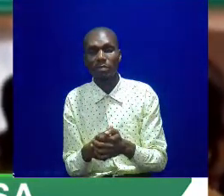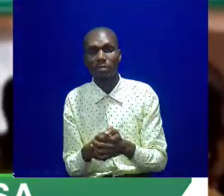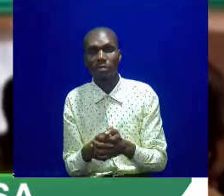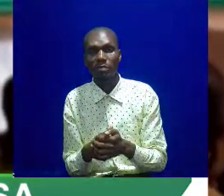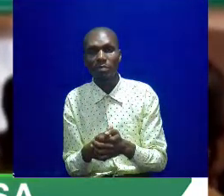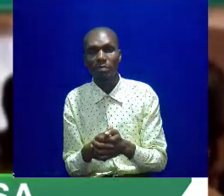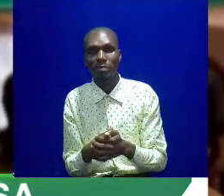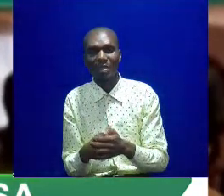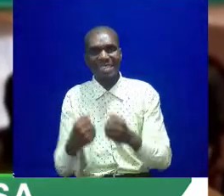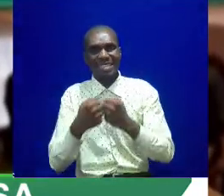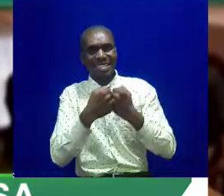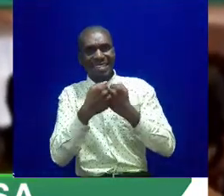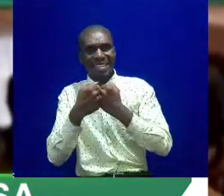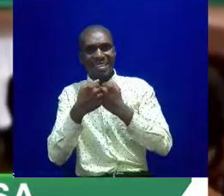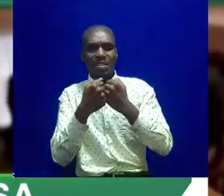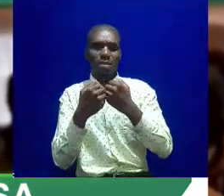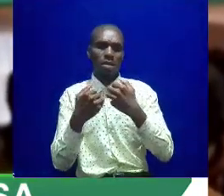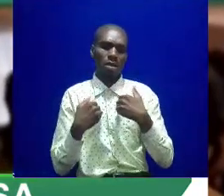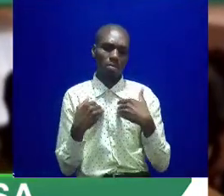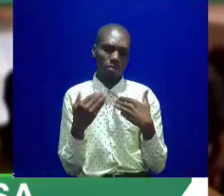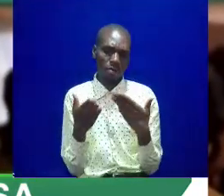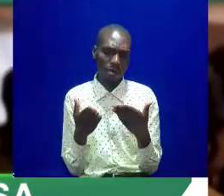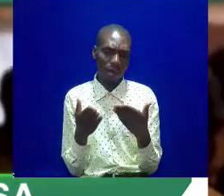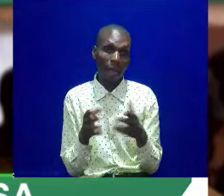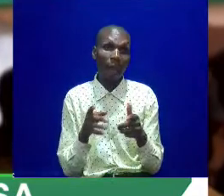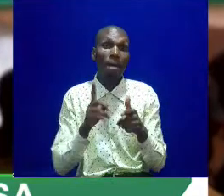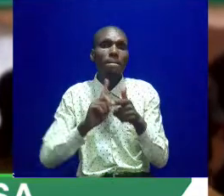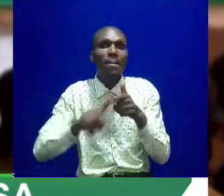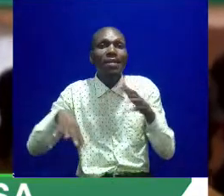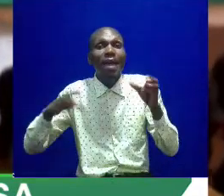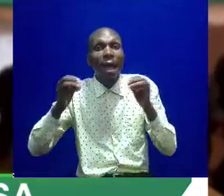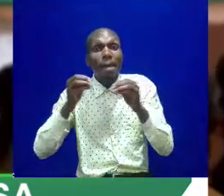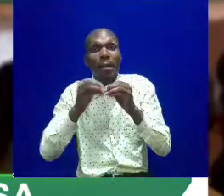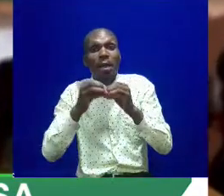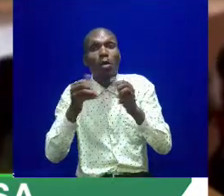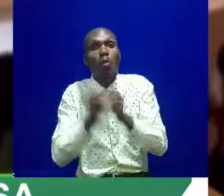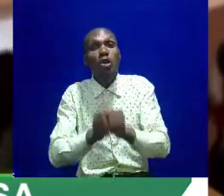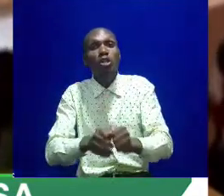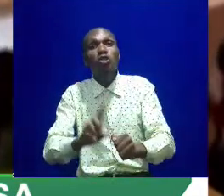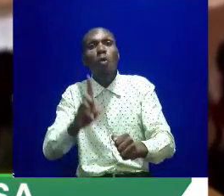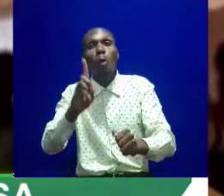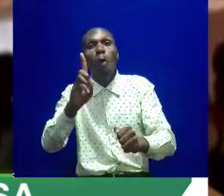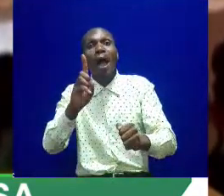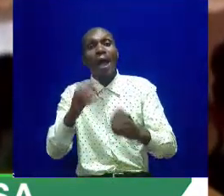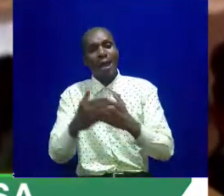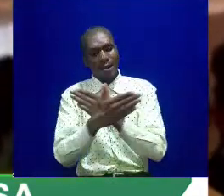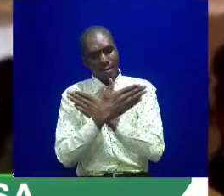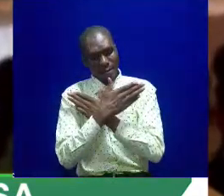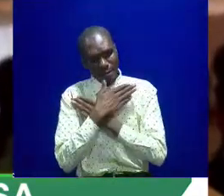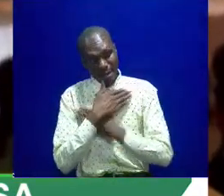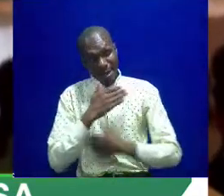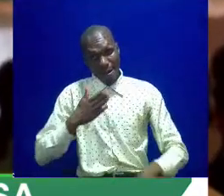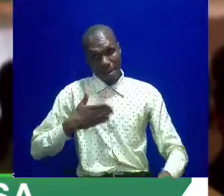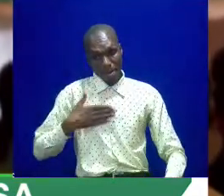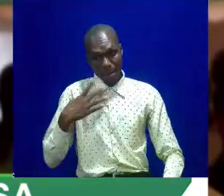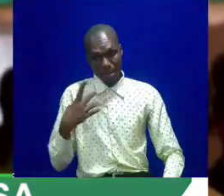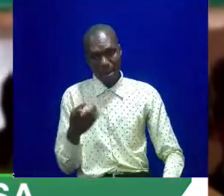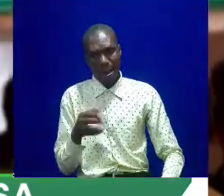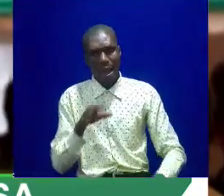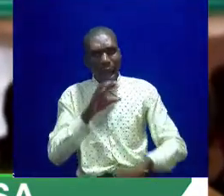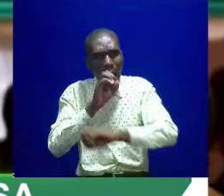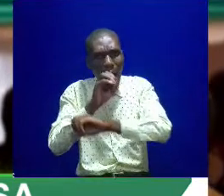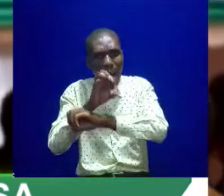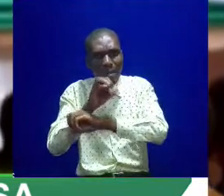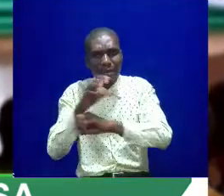Inakuwa ngumu sana. Ati nilikutana na rafiki wangu mbunge wa mahali fulani ananiambia